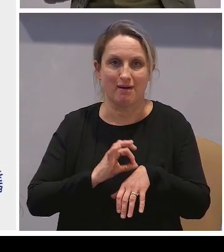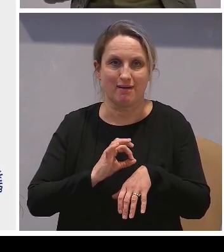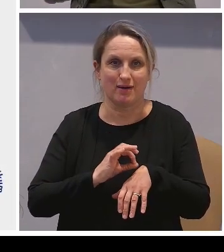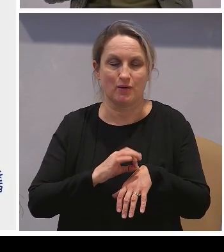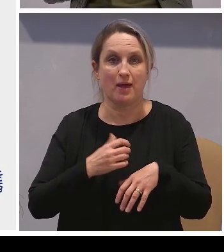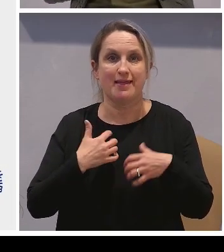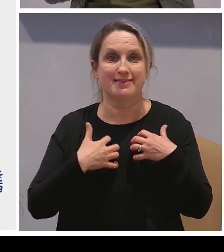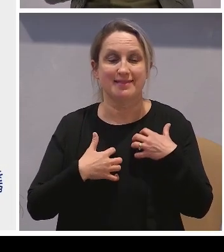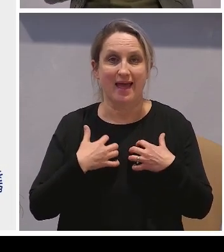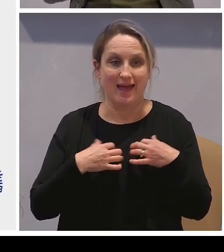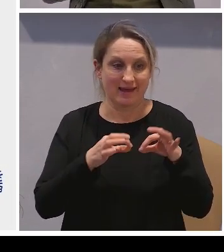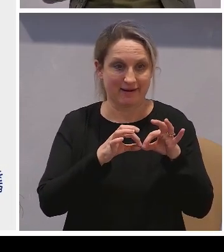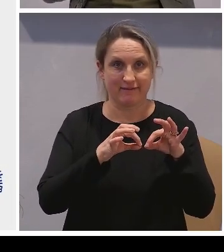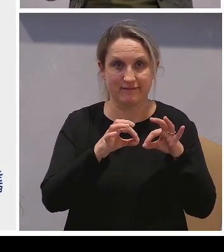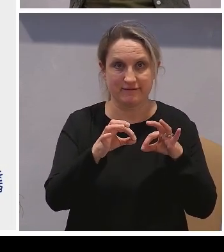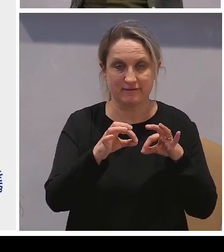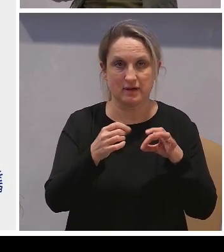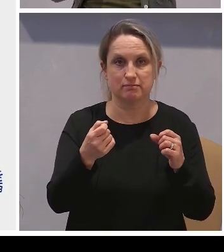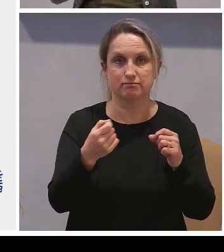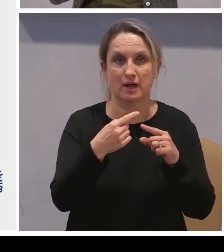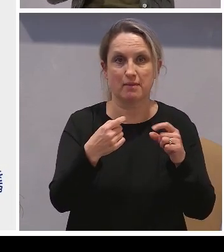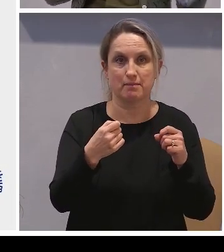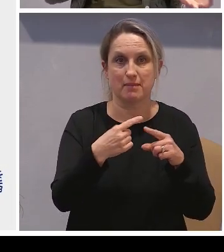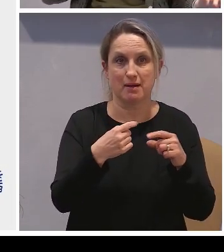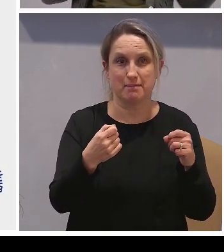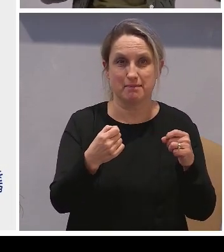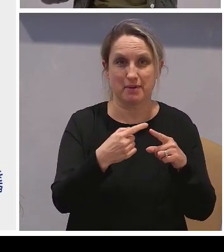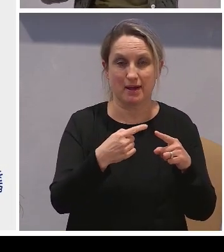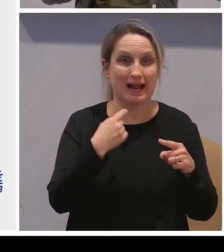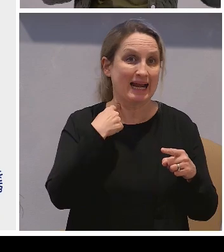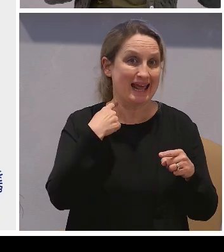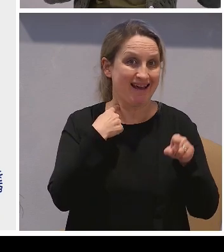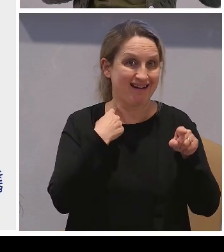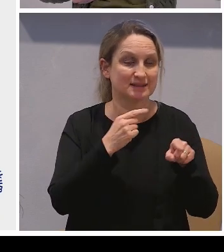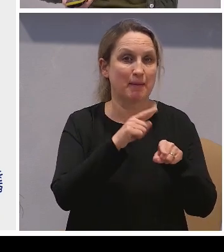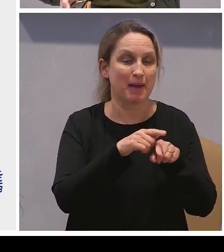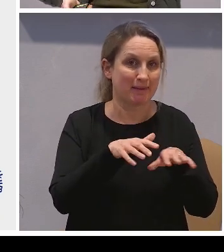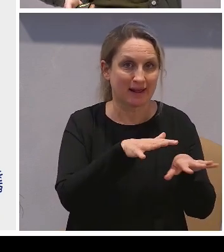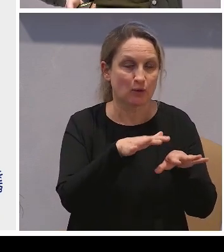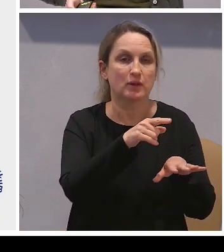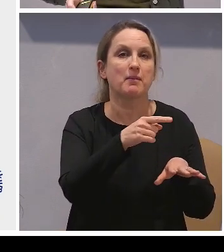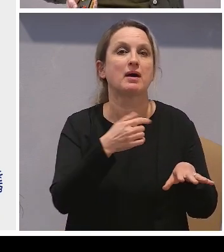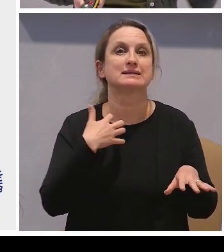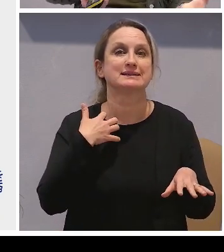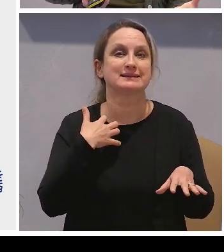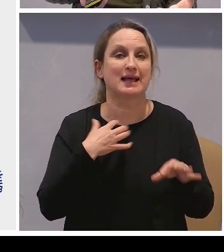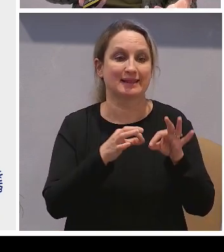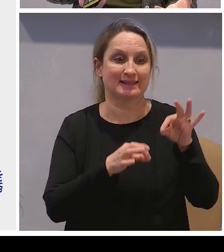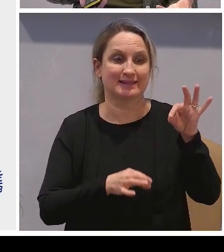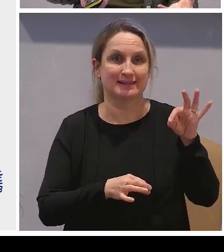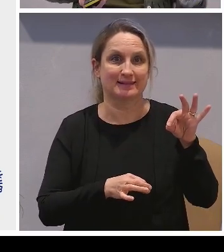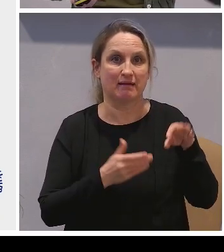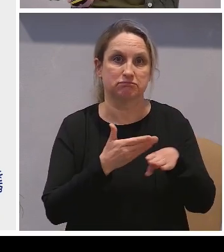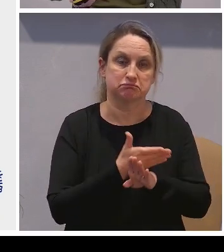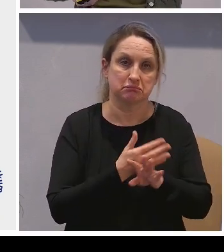disease. närv, mis Lower motor neuron annab signaali lihasele, et tuleb liigutada. See on being the haaratud. nerve, Närvijoon võib olla where